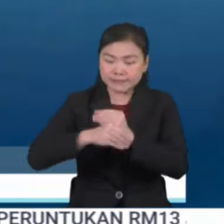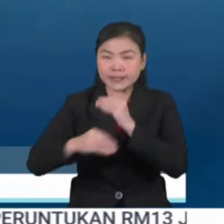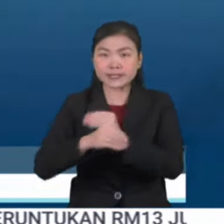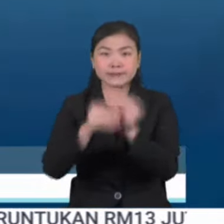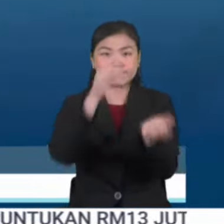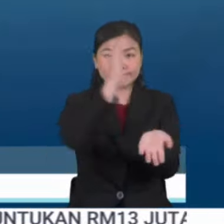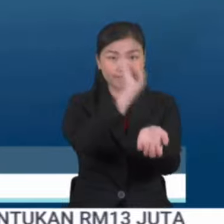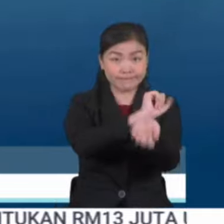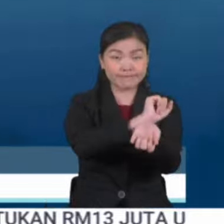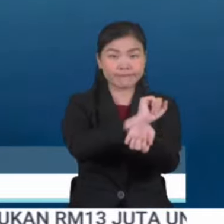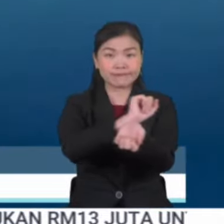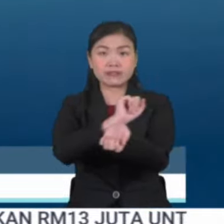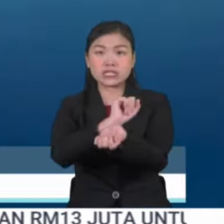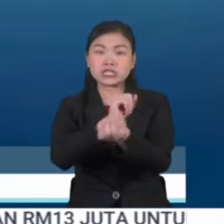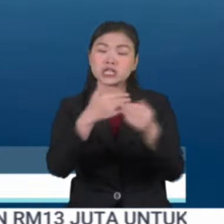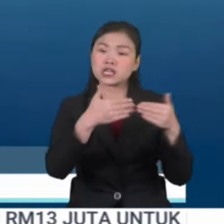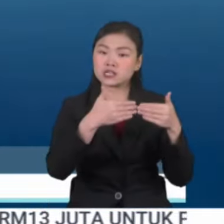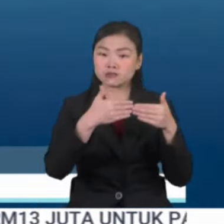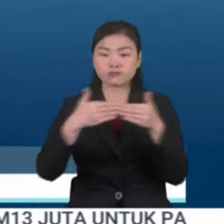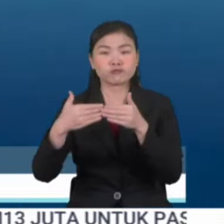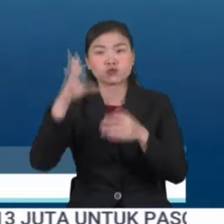suspek dibenarkan selama 7 hari.